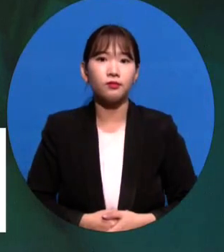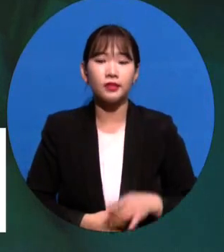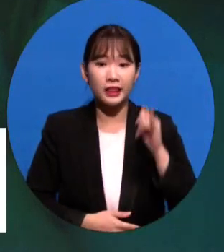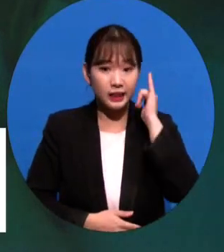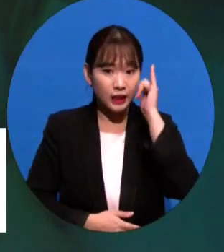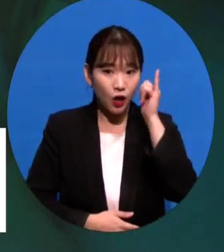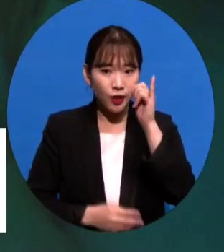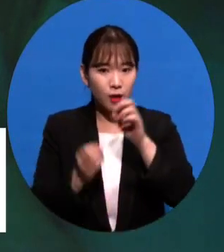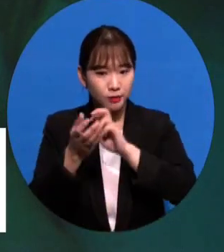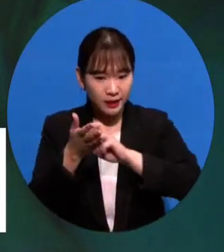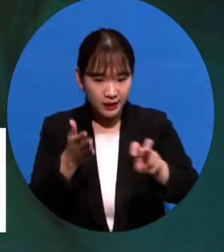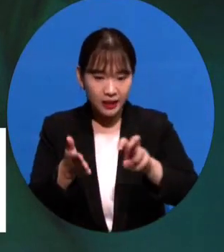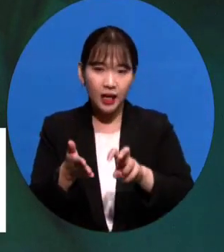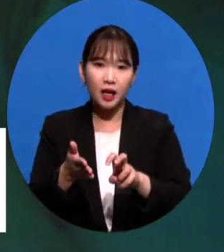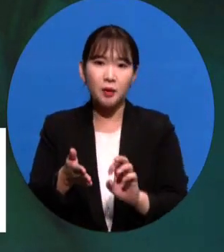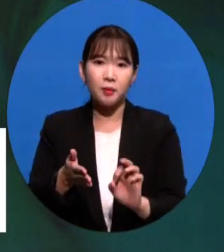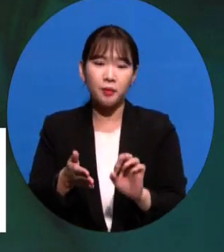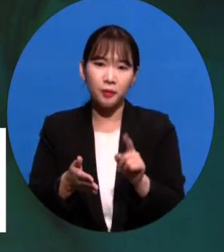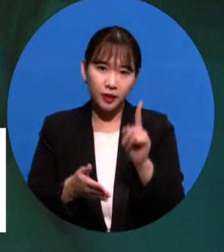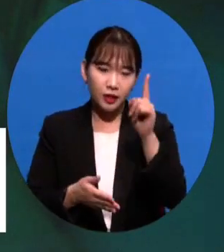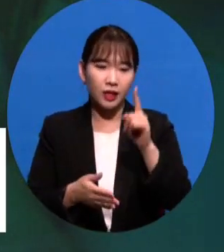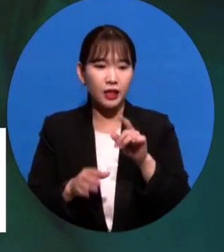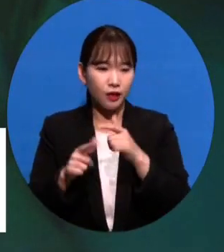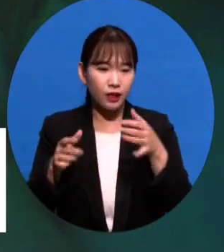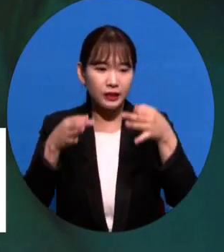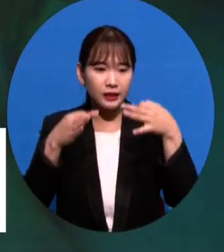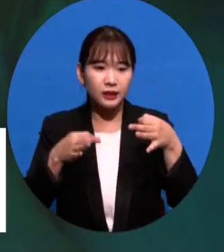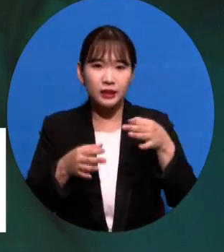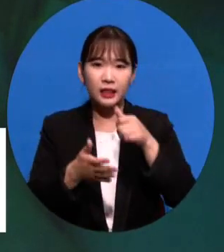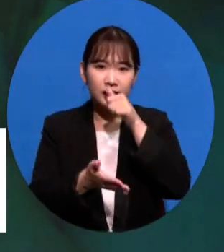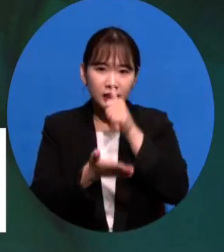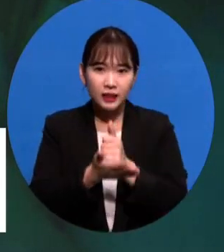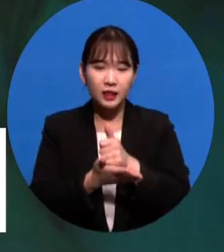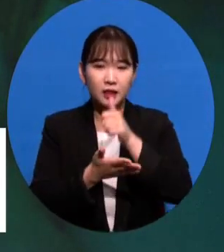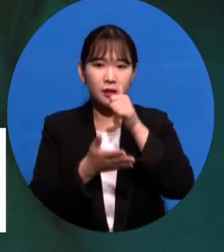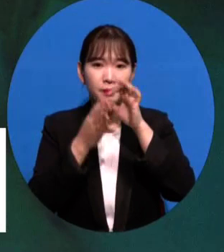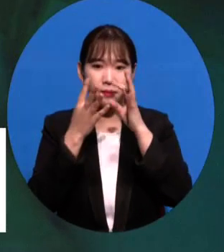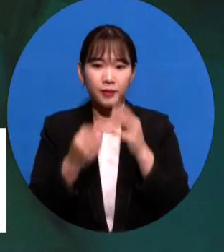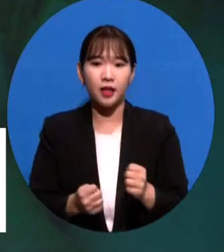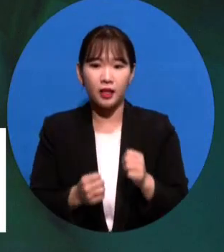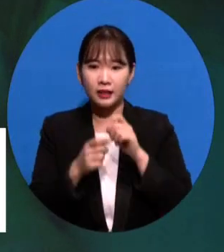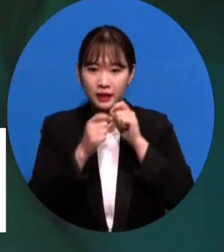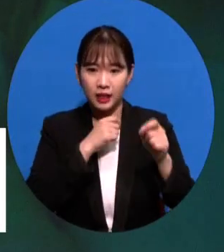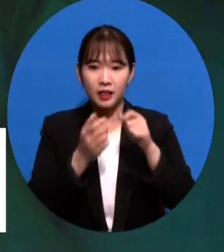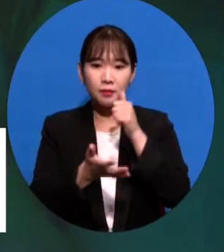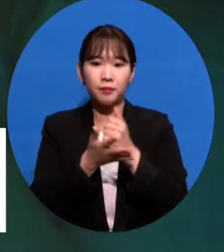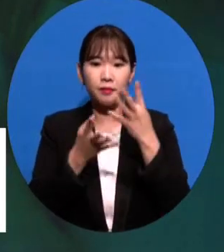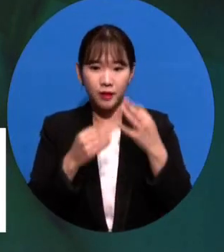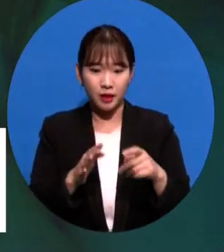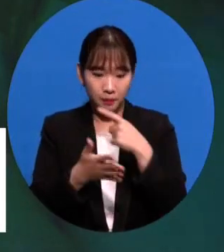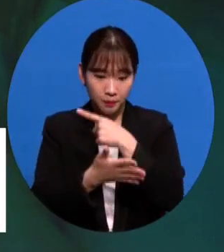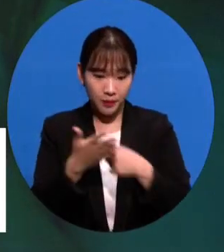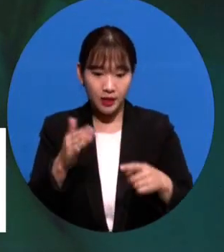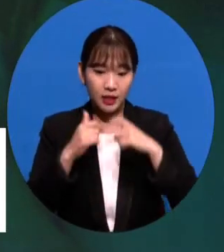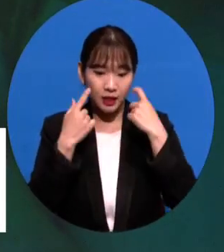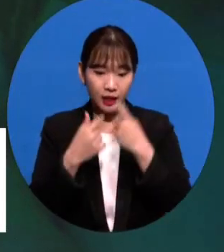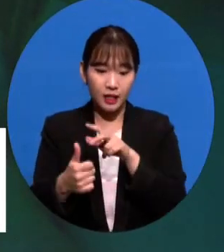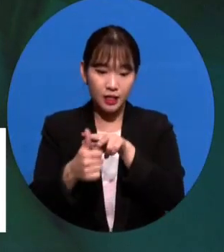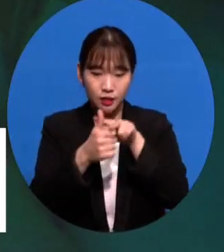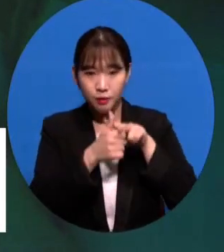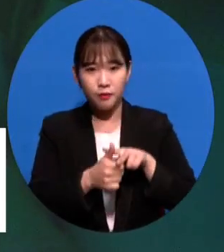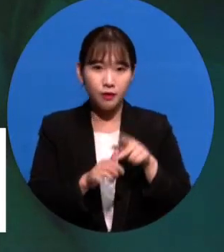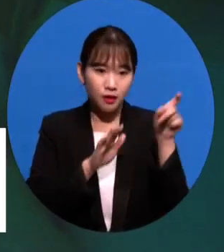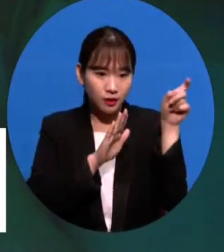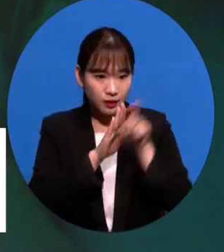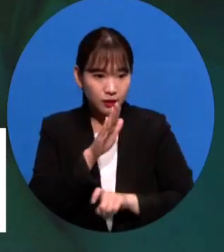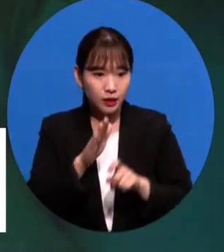전화와 메신저를 이용한 각종 금융사기 범죄가 끊이지 않고 있습니다. 피해자 개인정보를 도용해 대출을 받고 달아나는